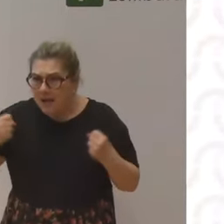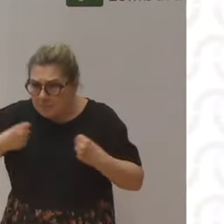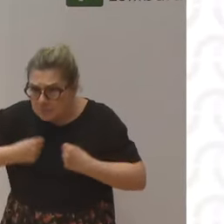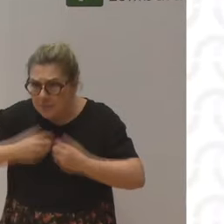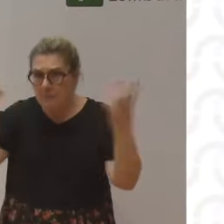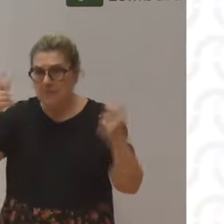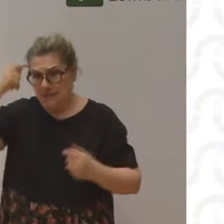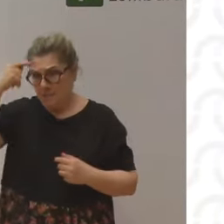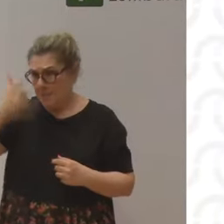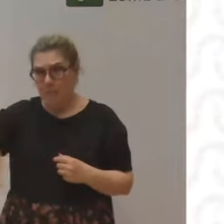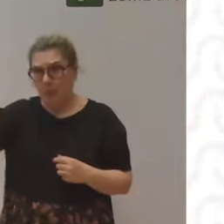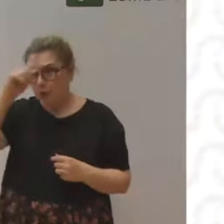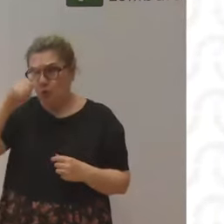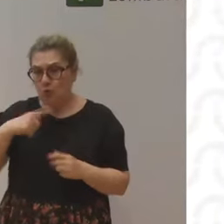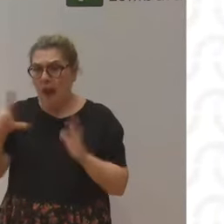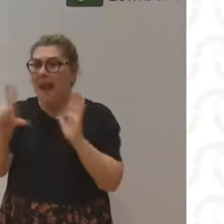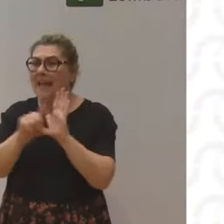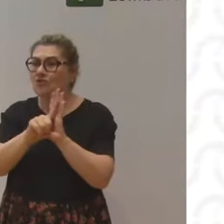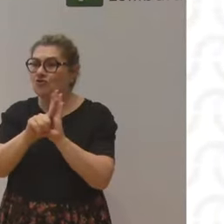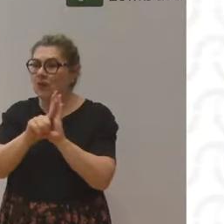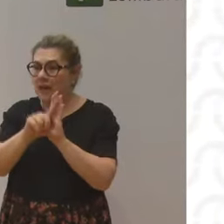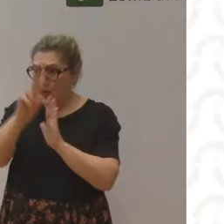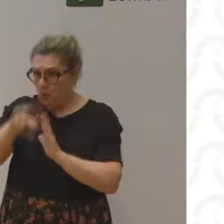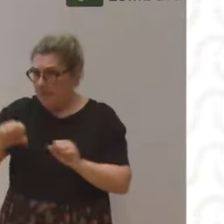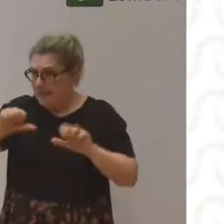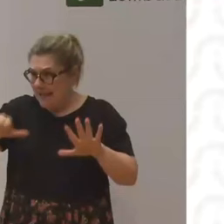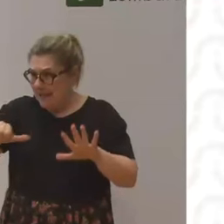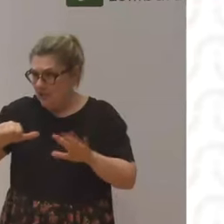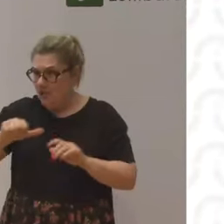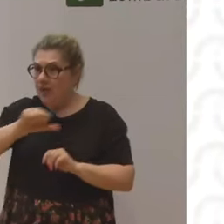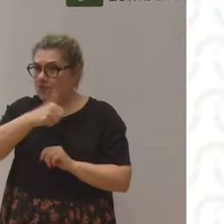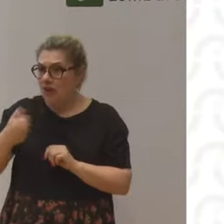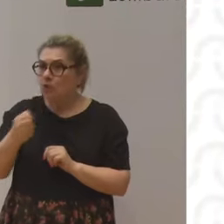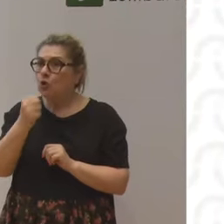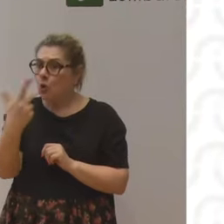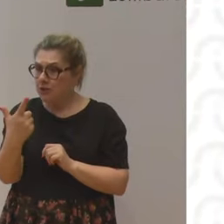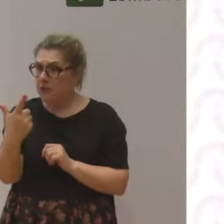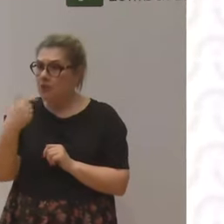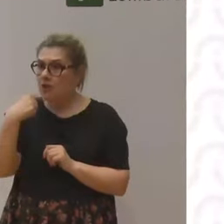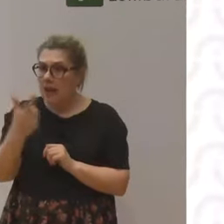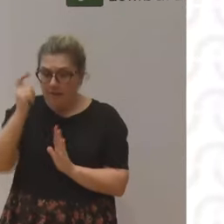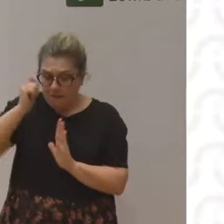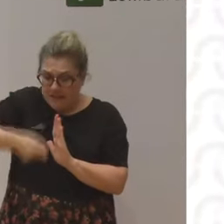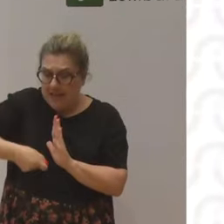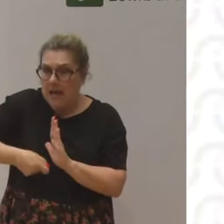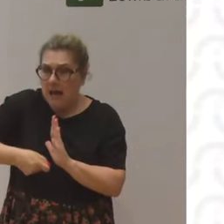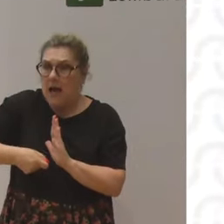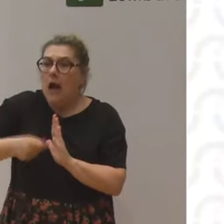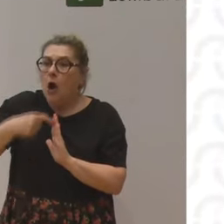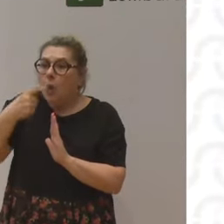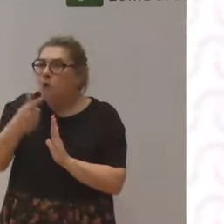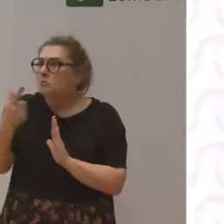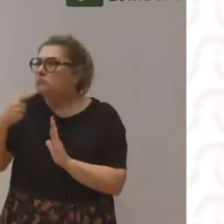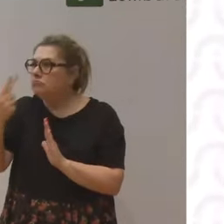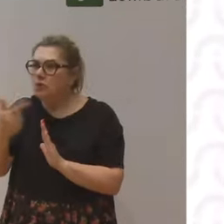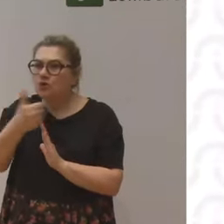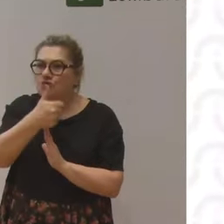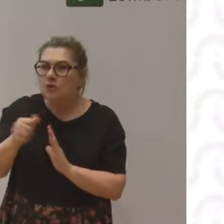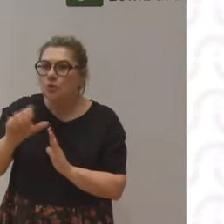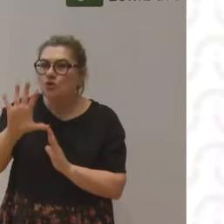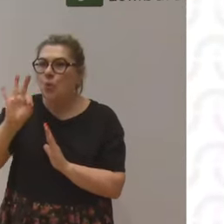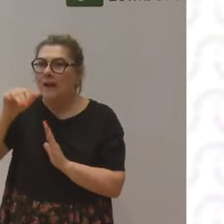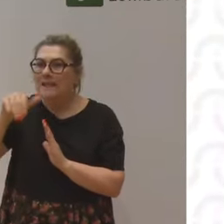che questa legge del 2016, come è stato detto, è entrata in vigore con una platea di circa